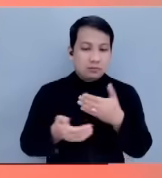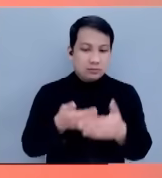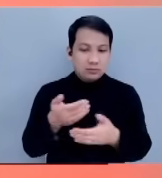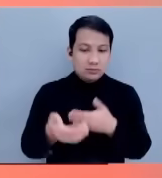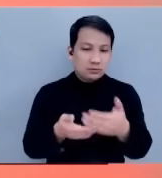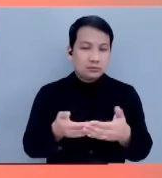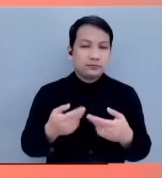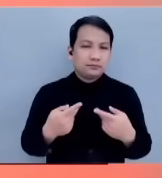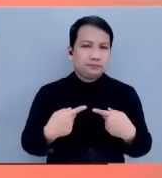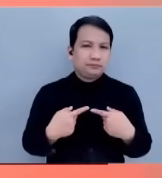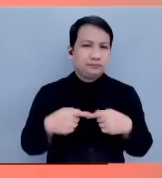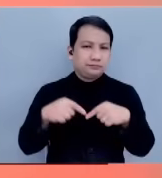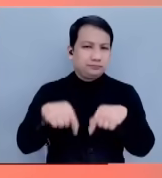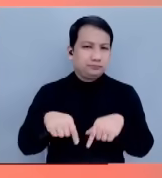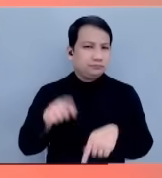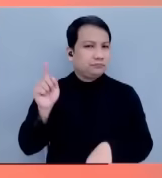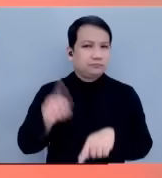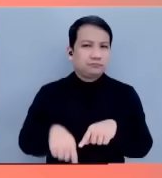this case,